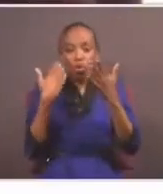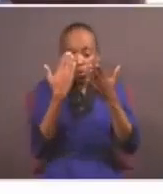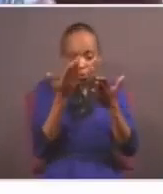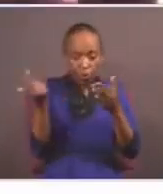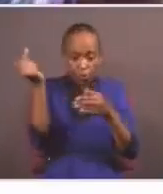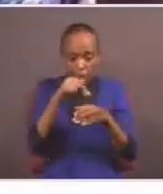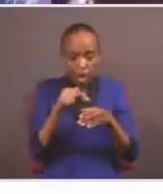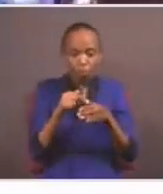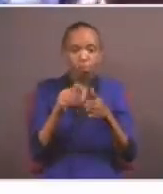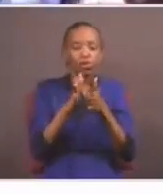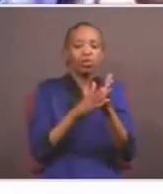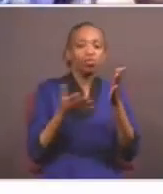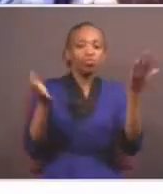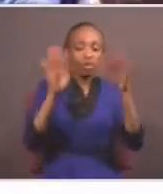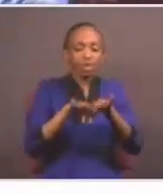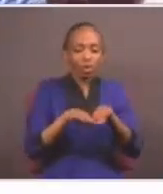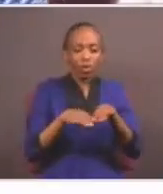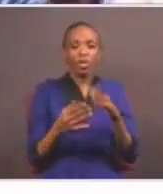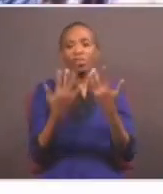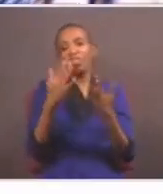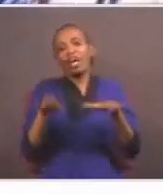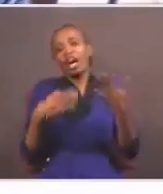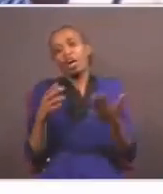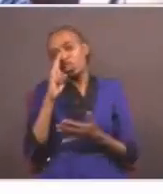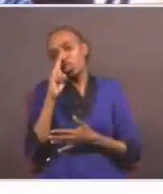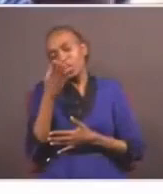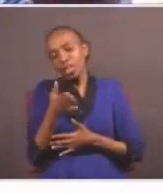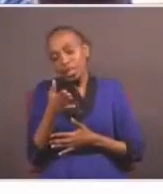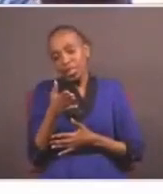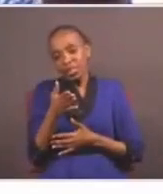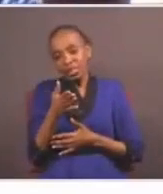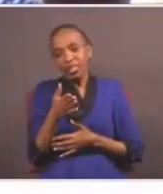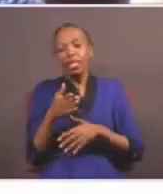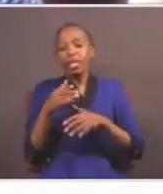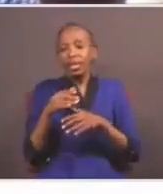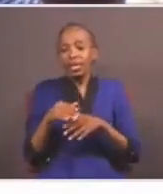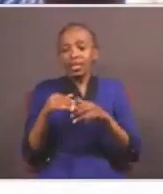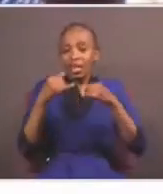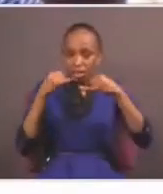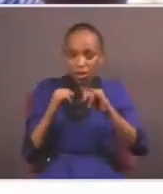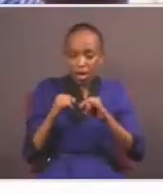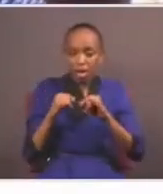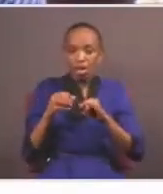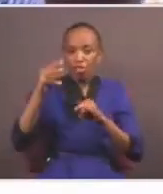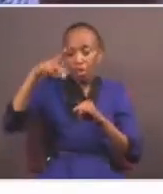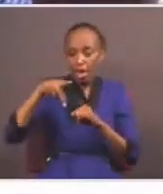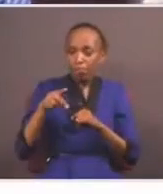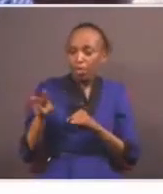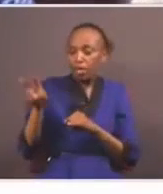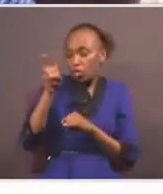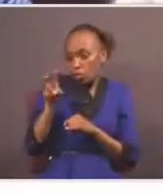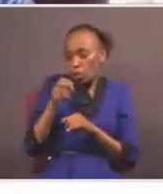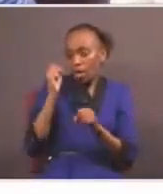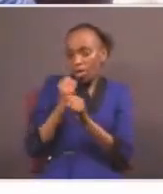amvaa jezi. Ankuja kucheza mpira hapa. Hii ni mtihani ampata mheshimiwa aangalie utendakazi wa